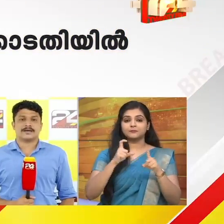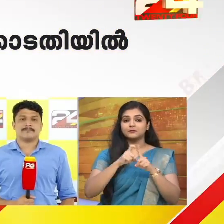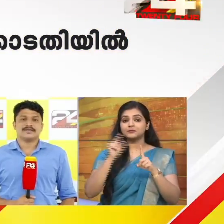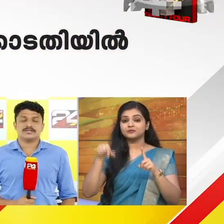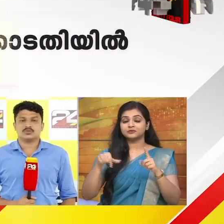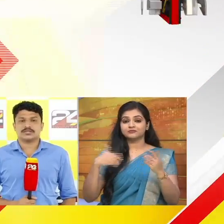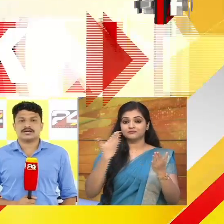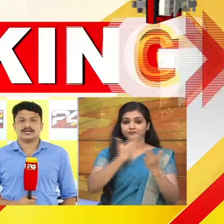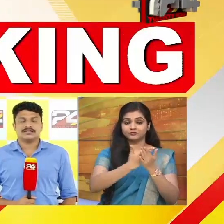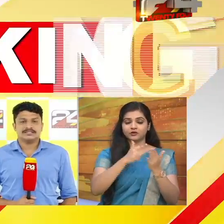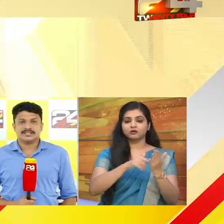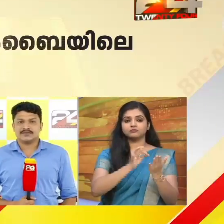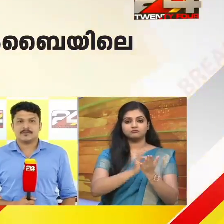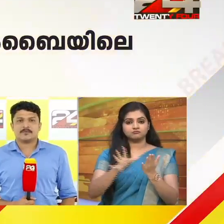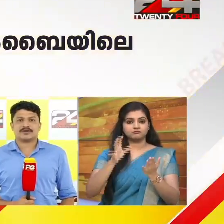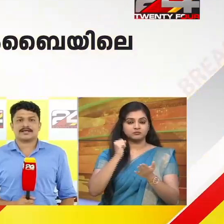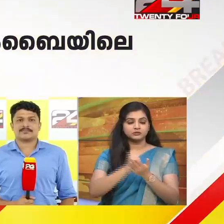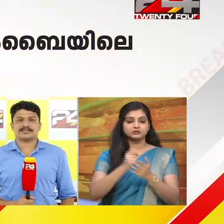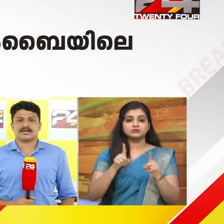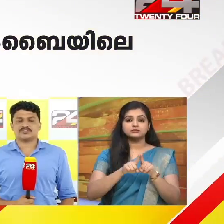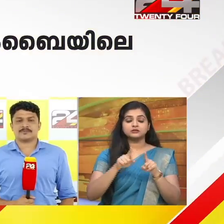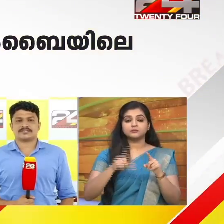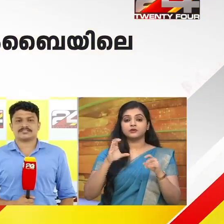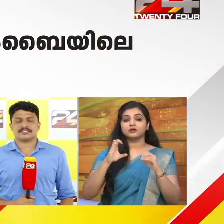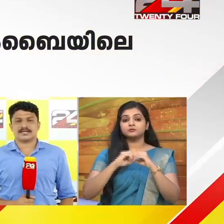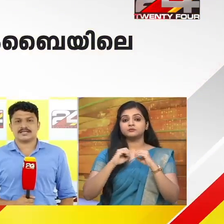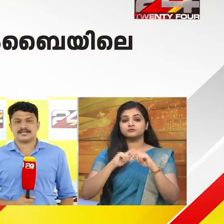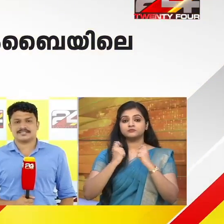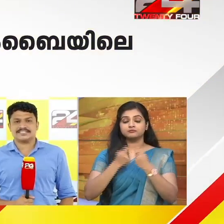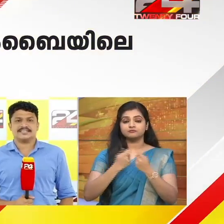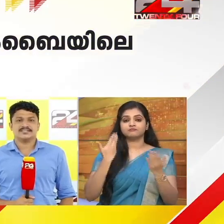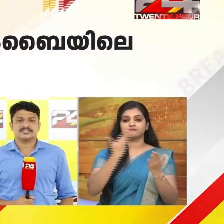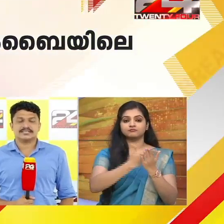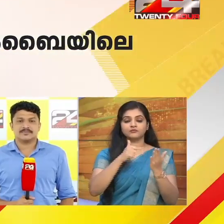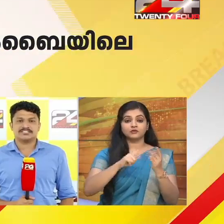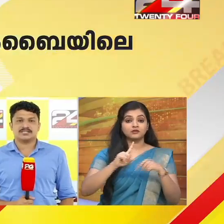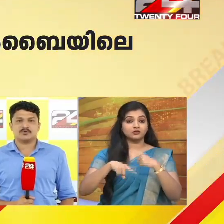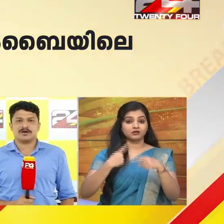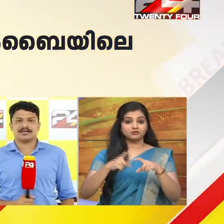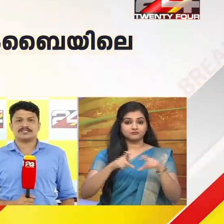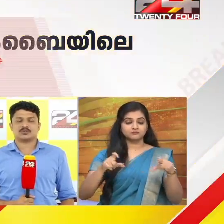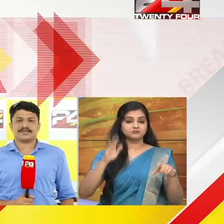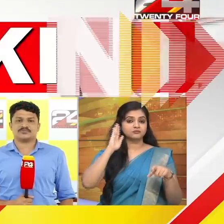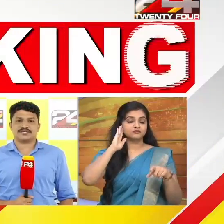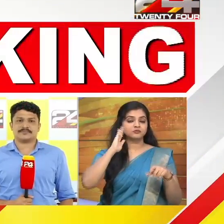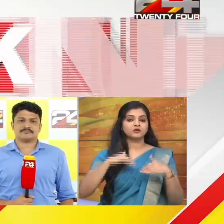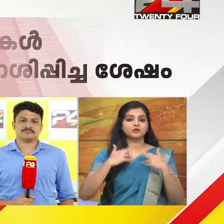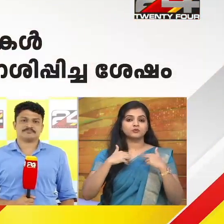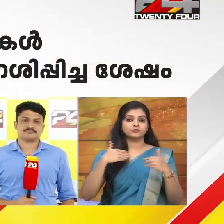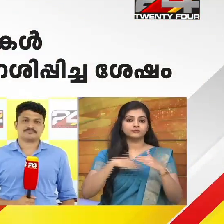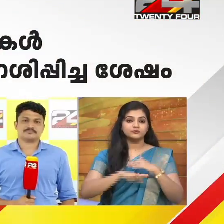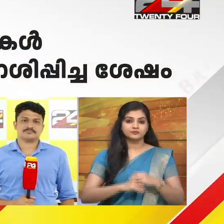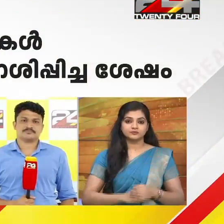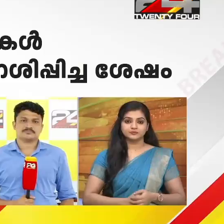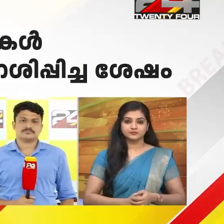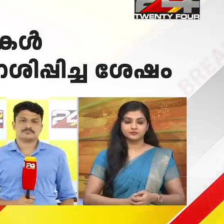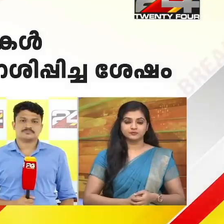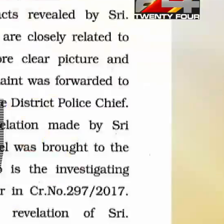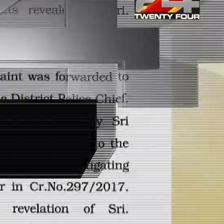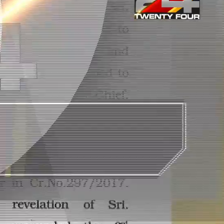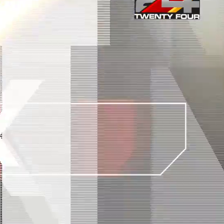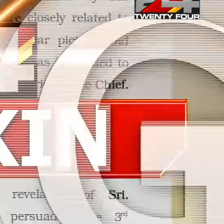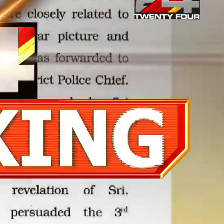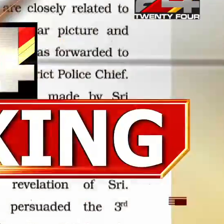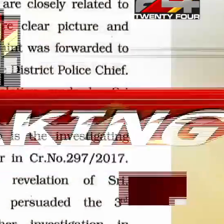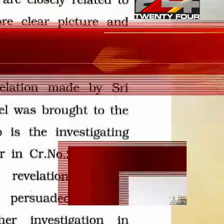തള്ളണം എന്നുള്ളതാണ് നിലവിൽ ഇപ്പോൾ ക്രൈംബ്രാഞ്ച് ആവശ്യപ്പെടുന്നത്. നാളെ ഈ ഹർജി സിംഗിൾ ബെഞ്ചിന്റെ മുൻപാകെ എത്തുകയും ചെയ്യും. ശ്രീകാന്ത്, ഈ